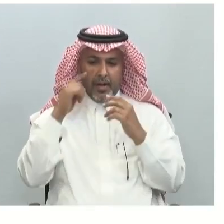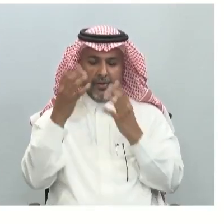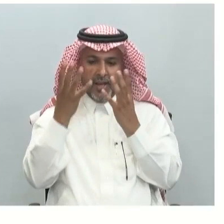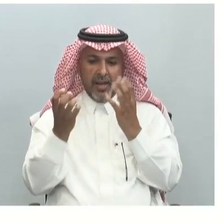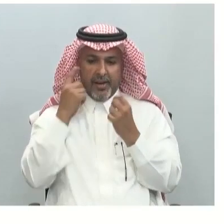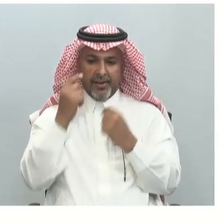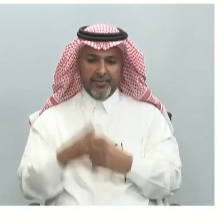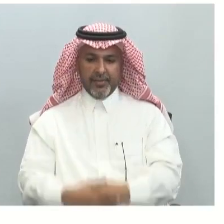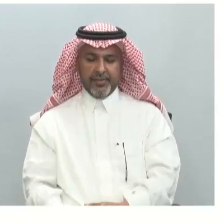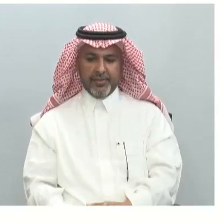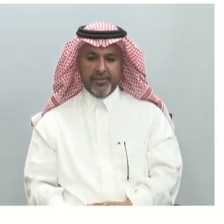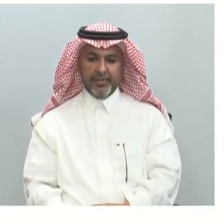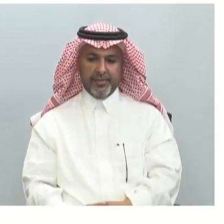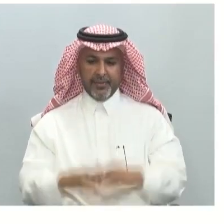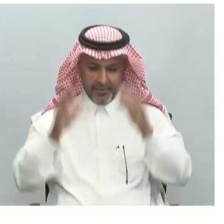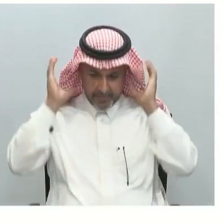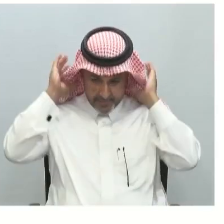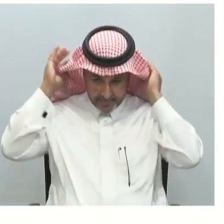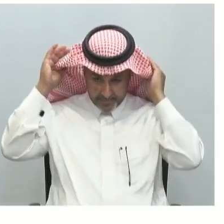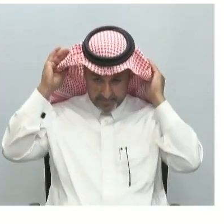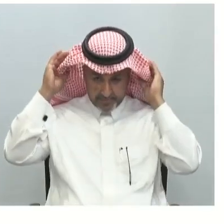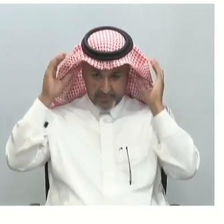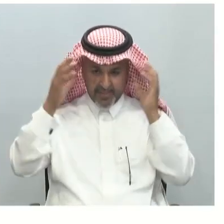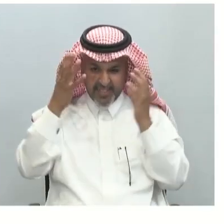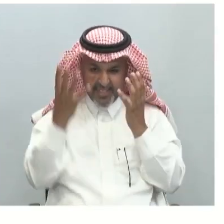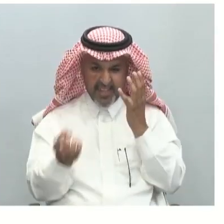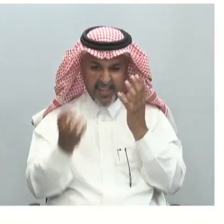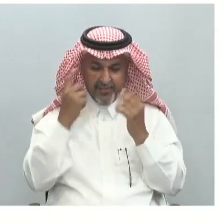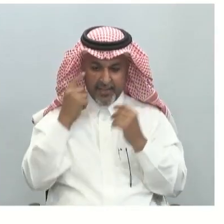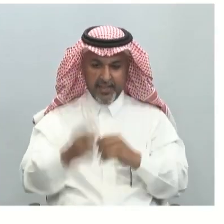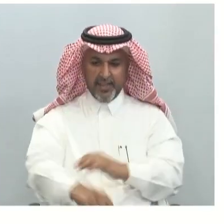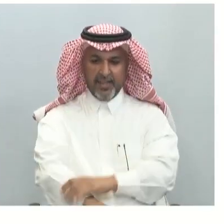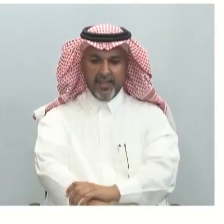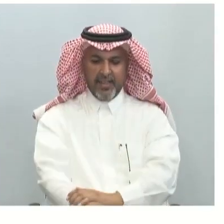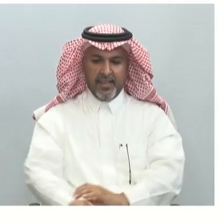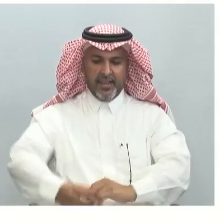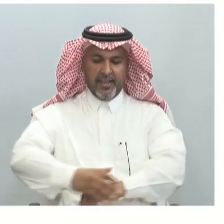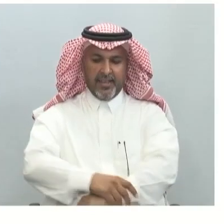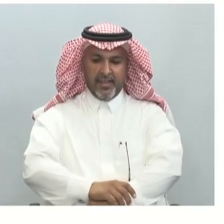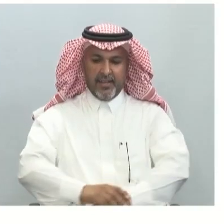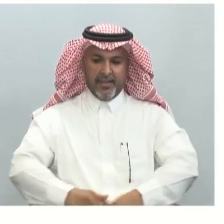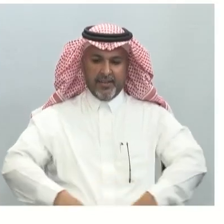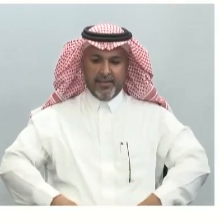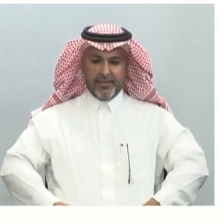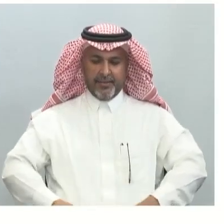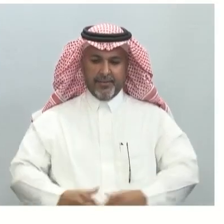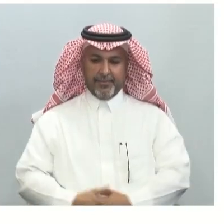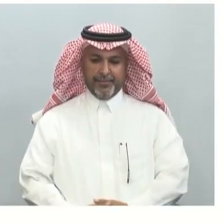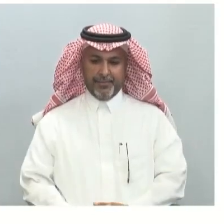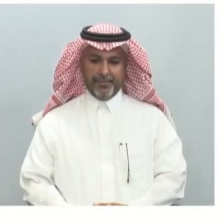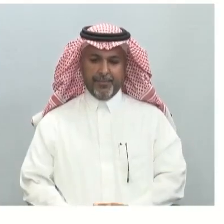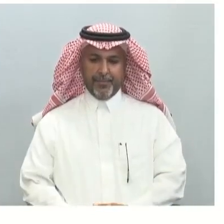صارت سبعه طيب الان اخذ طبعا السته